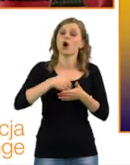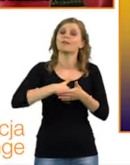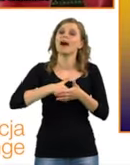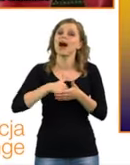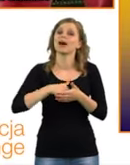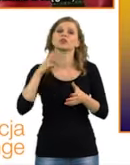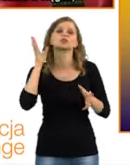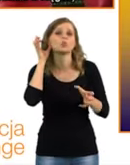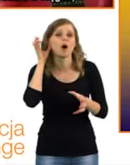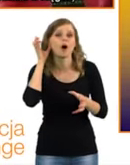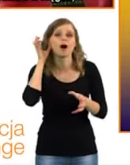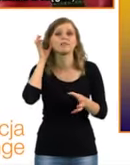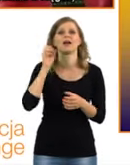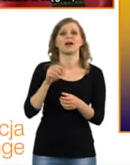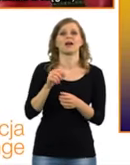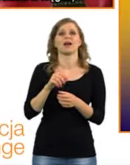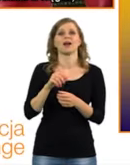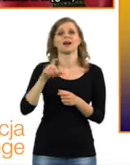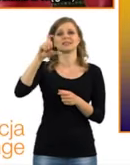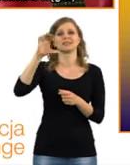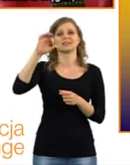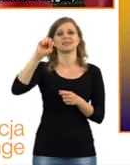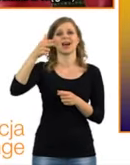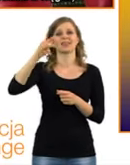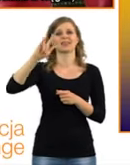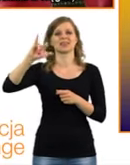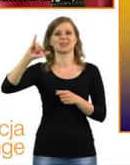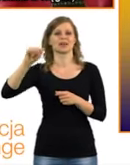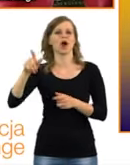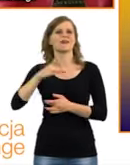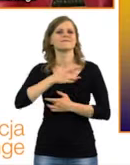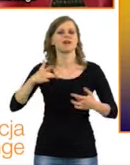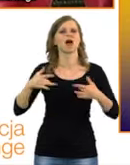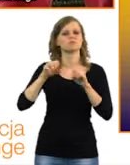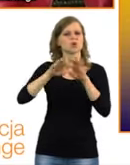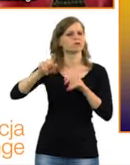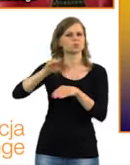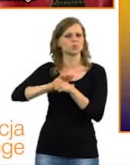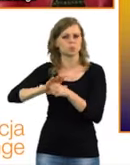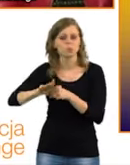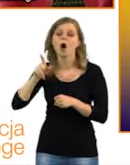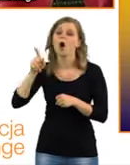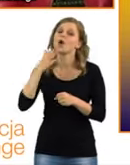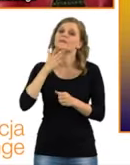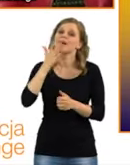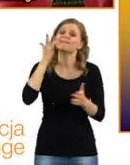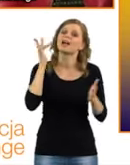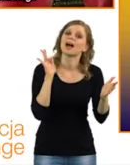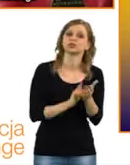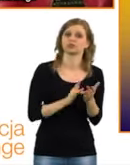Wychowanie słuchowe, zdaniem Iwon Czani, profesor bardzo znanej z Węgier, ma na celu